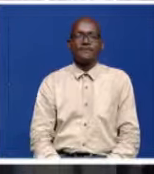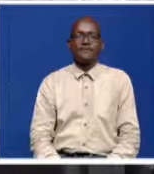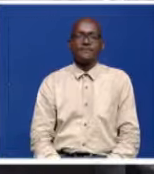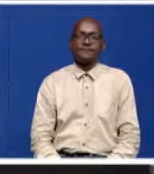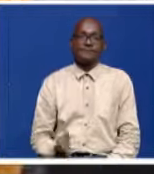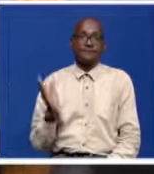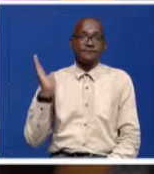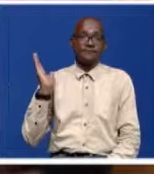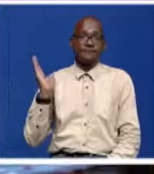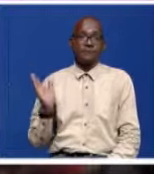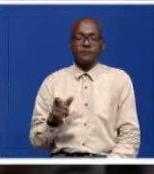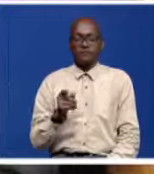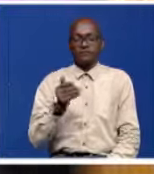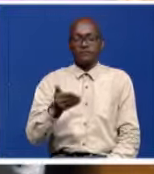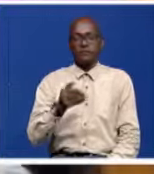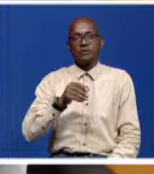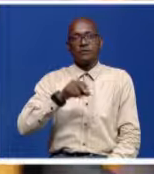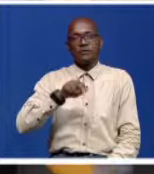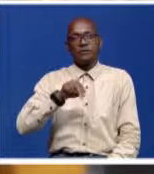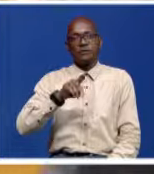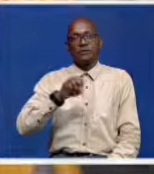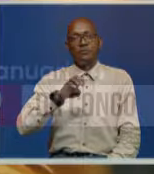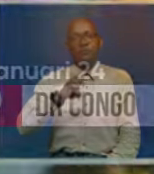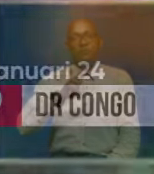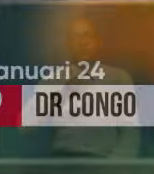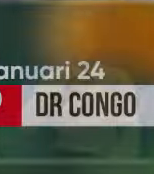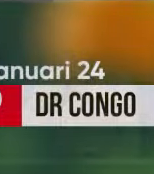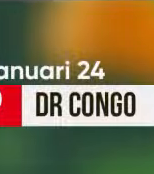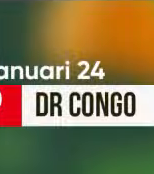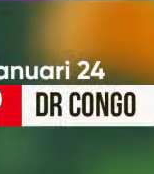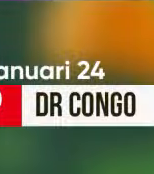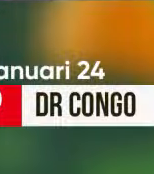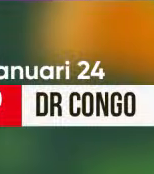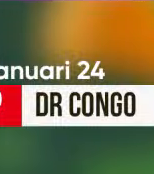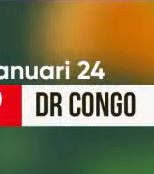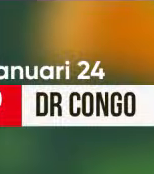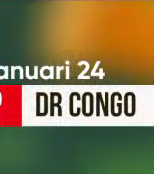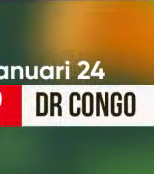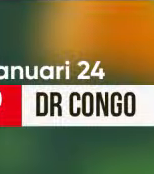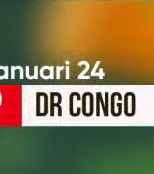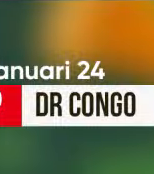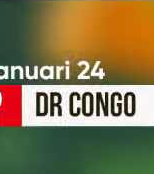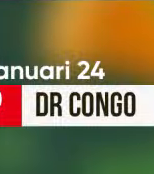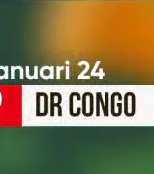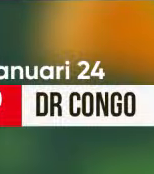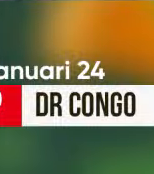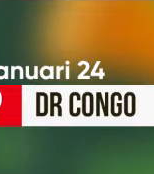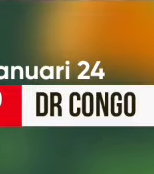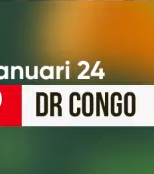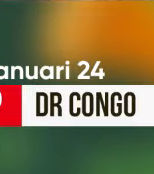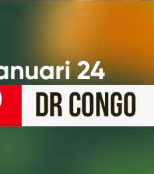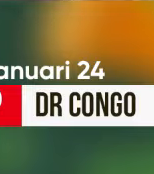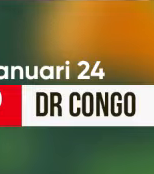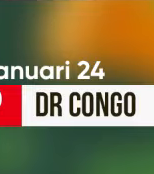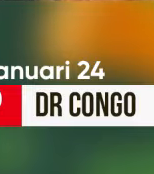seh wch kitochb maki katika Matain